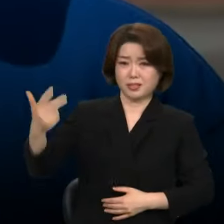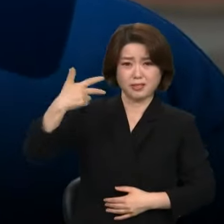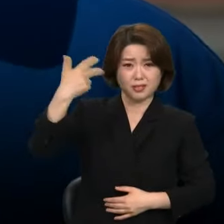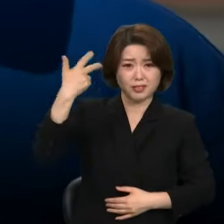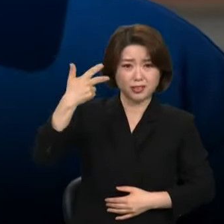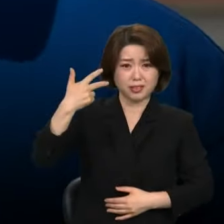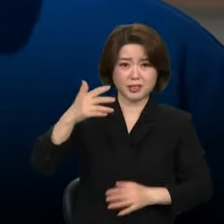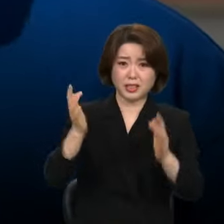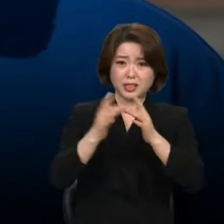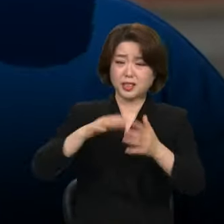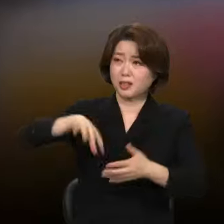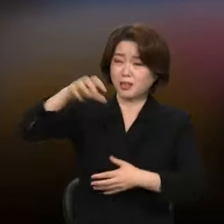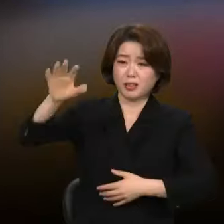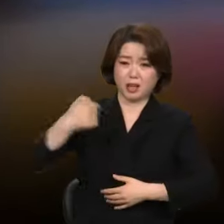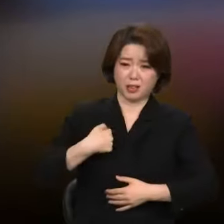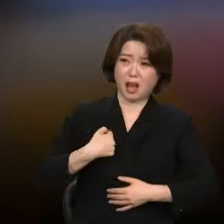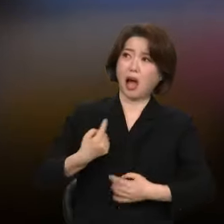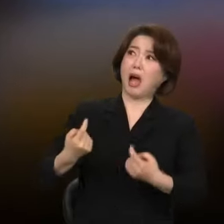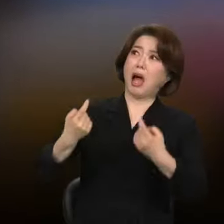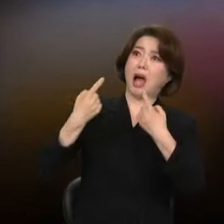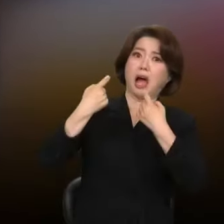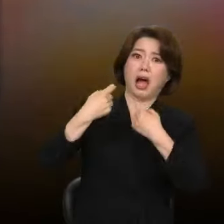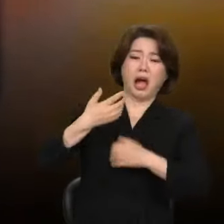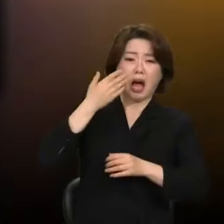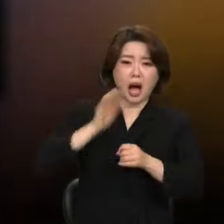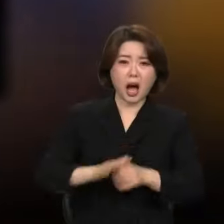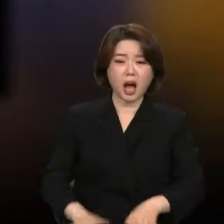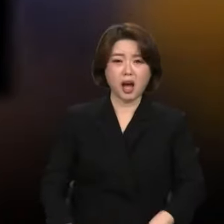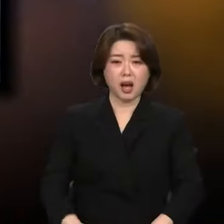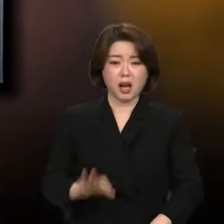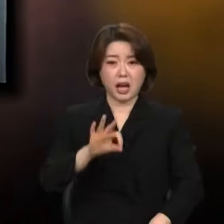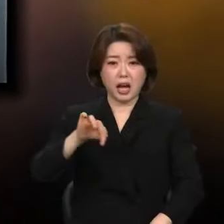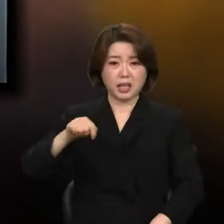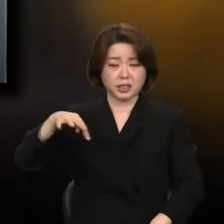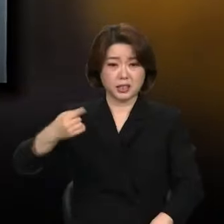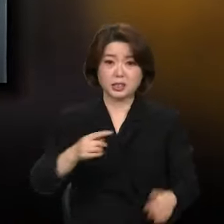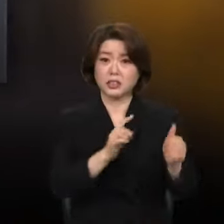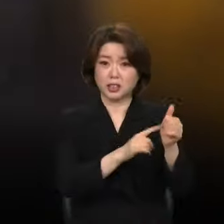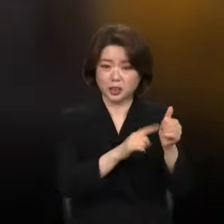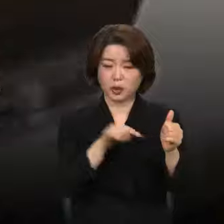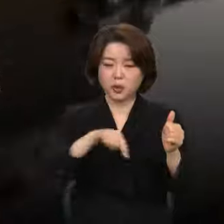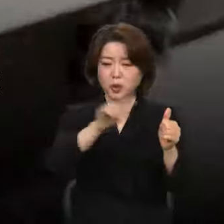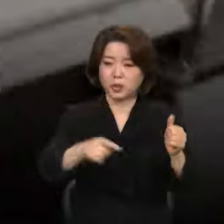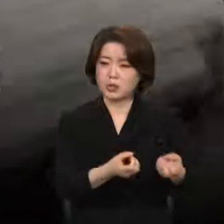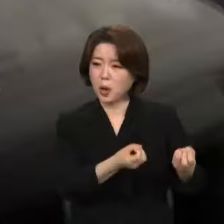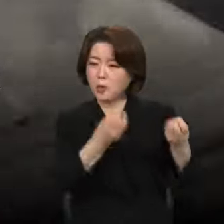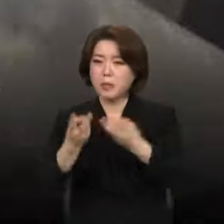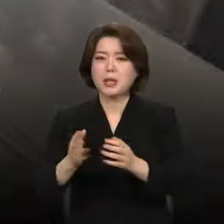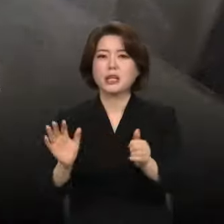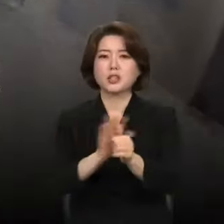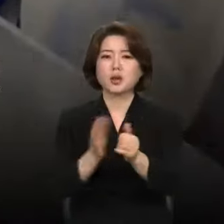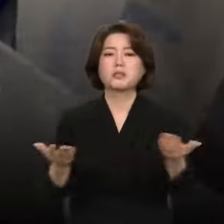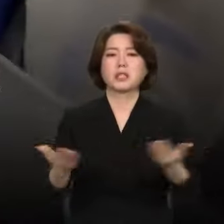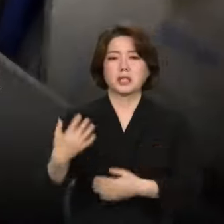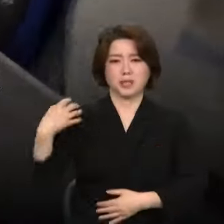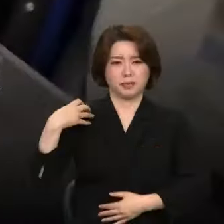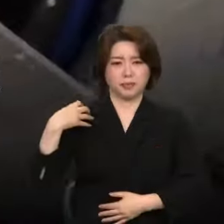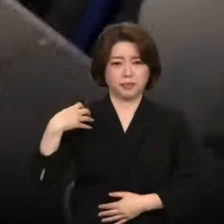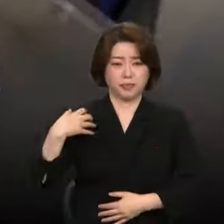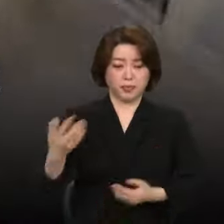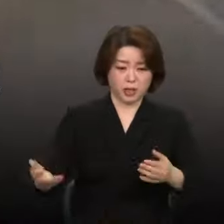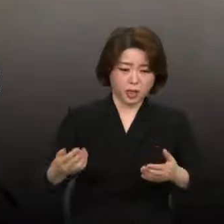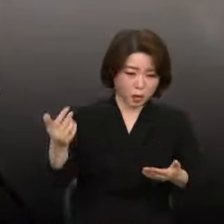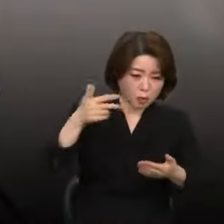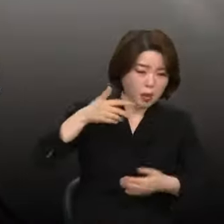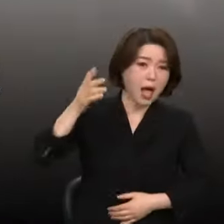as a thief all over the internet. 아스틀은 월마트 배달 서비스 업체에서 일하는 직원입니다. 매대에서 물건을 담을 때 이미